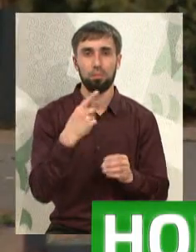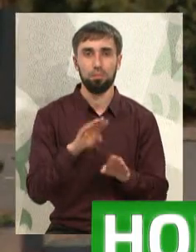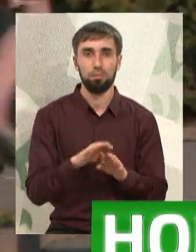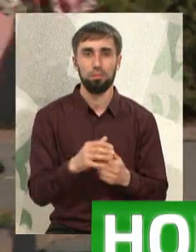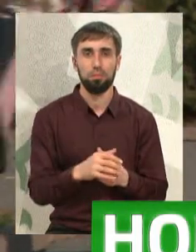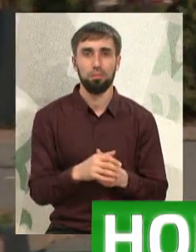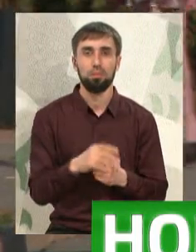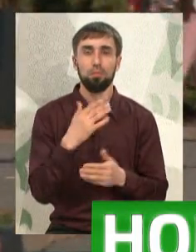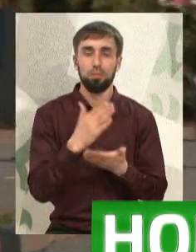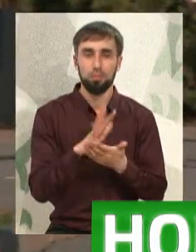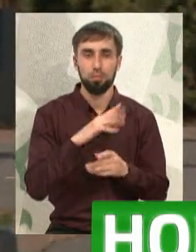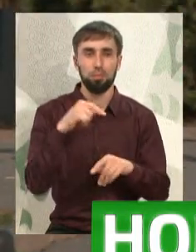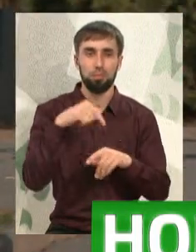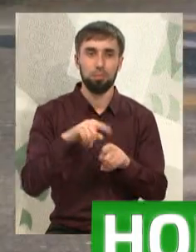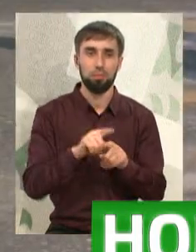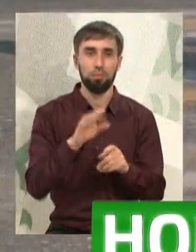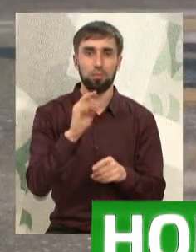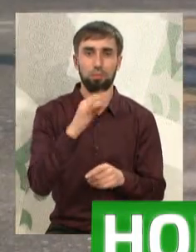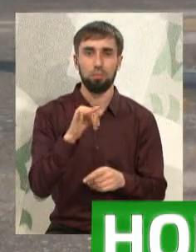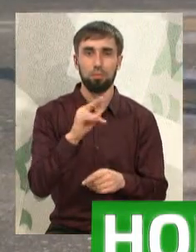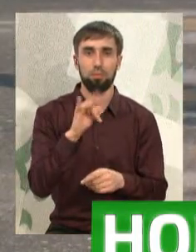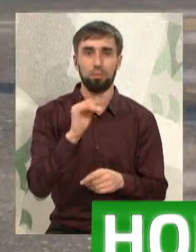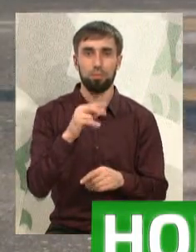которая подпадает под особый карантин.